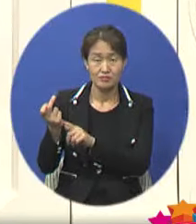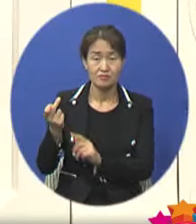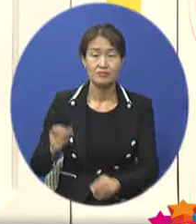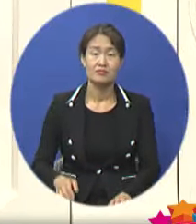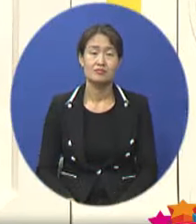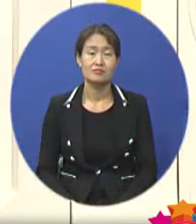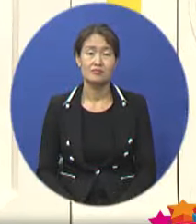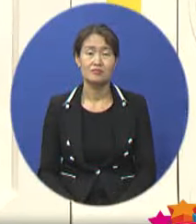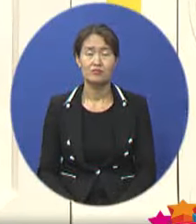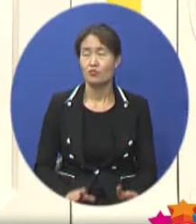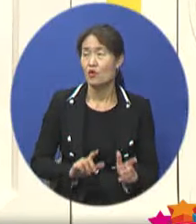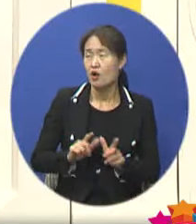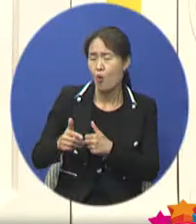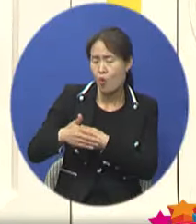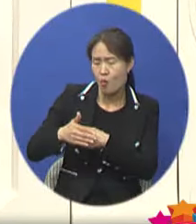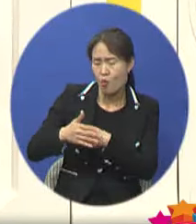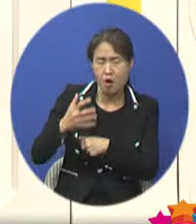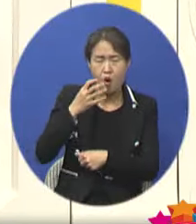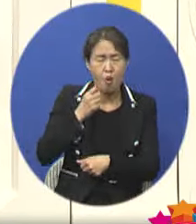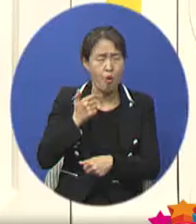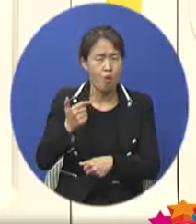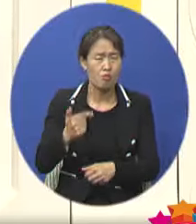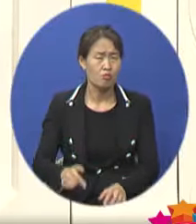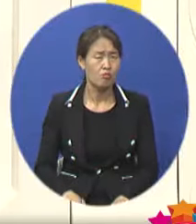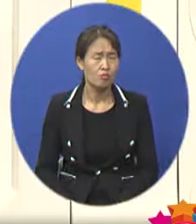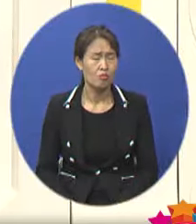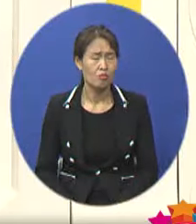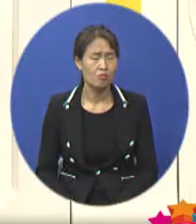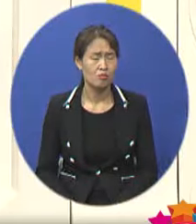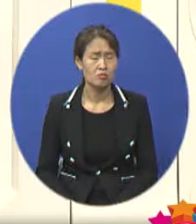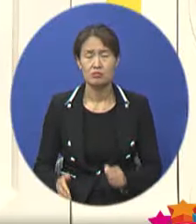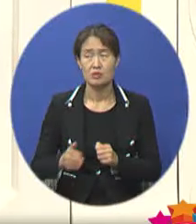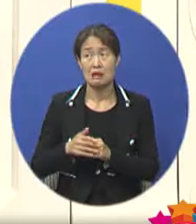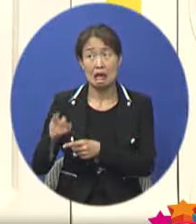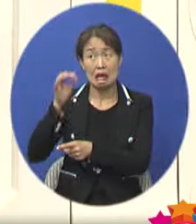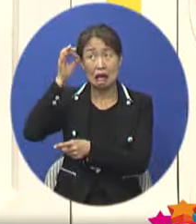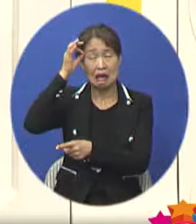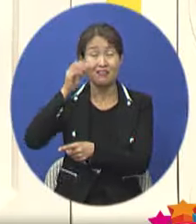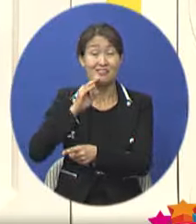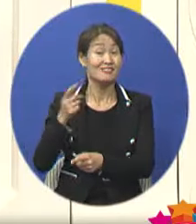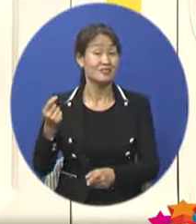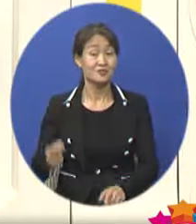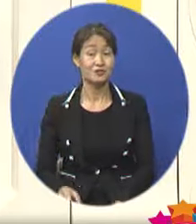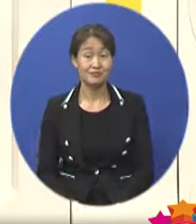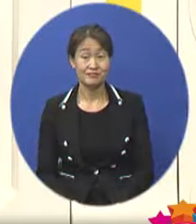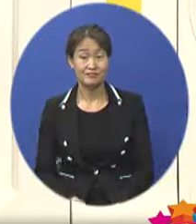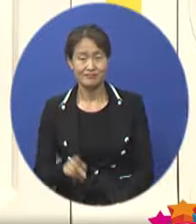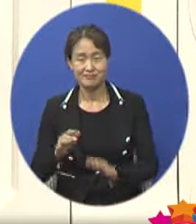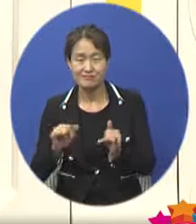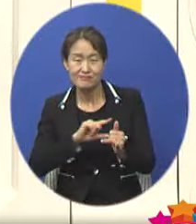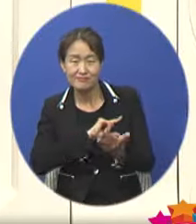예, 여러 가지 도움을 많이 받아가지고 아. 예, 그분 생각이 나네요. 그렇구만요.